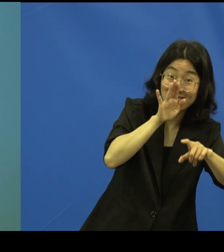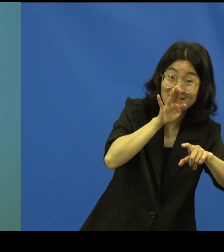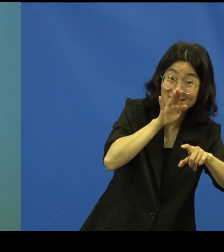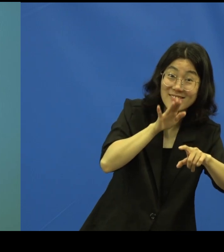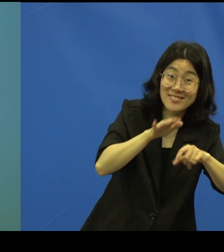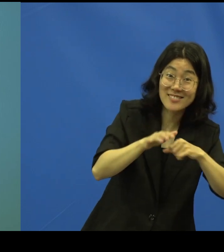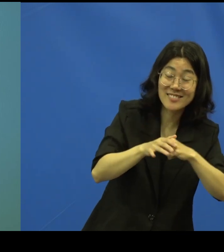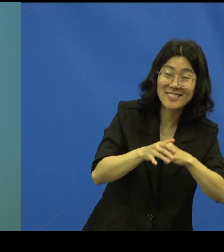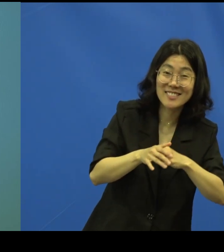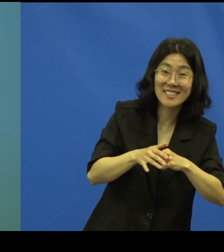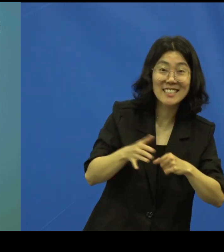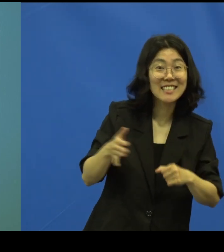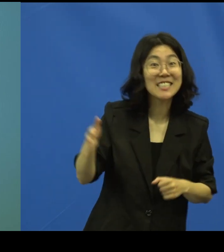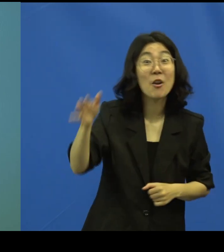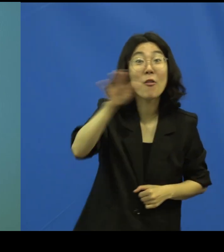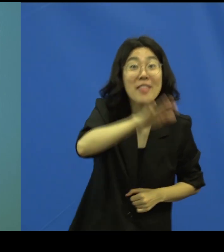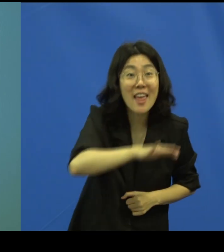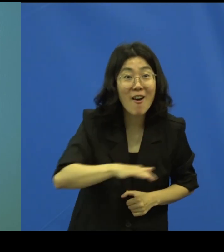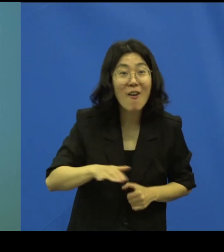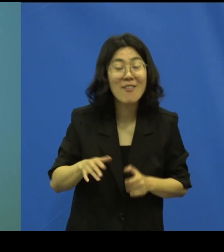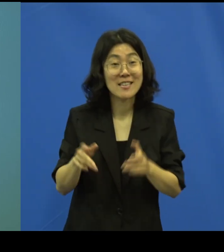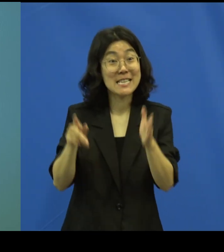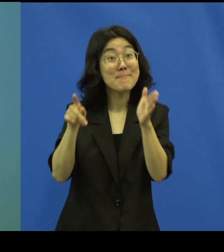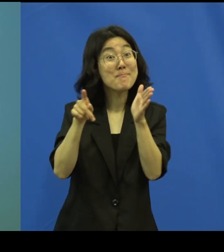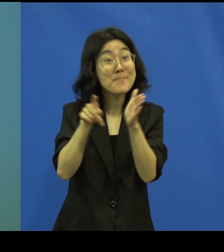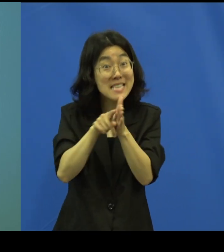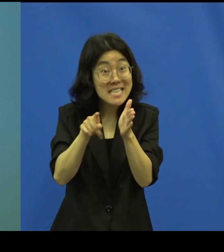여기에는 강자의 이미지가 하나도 없어요.